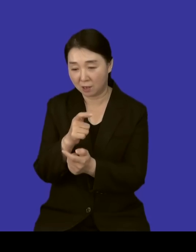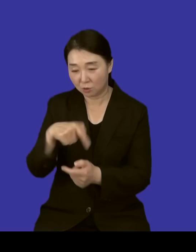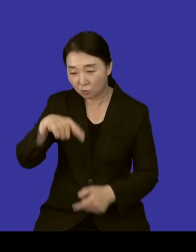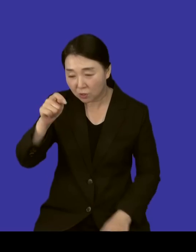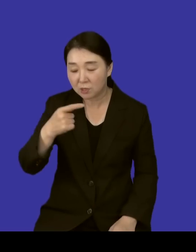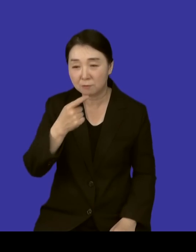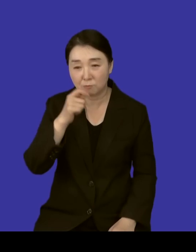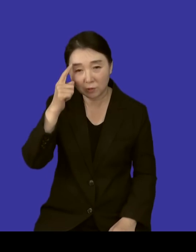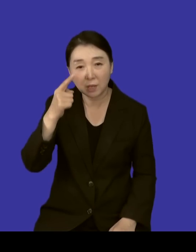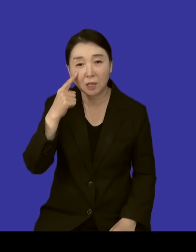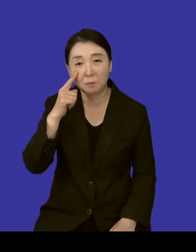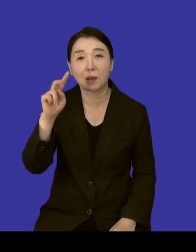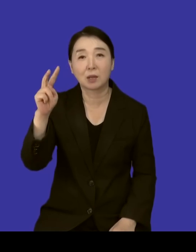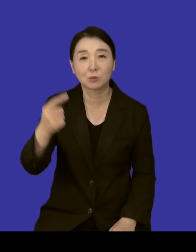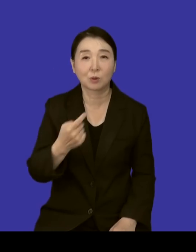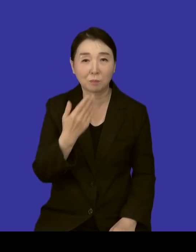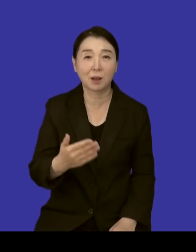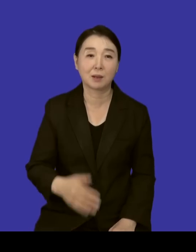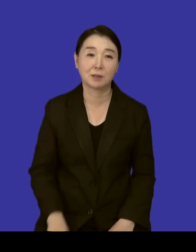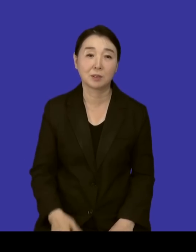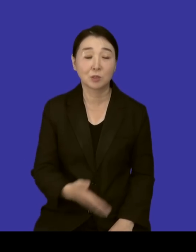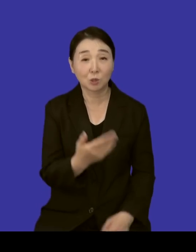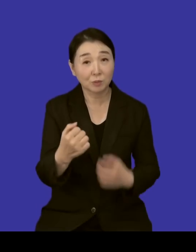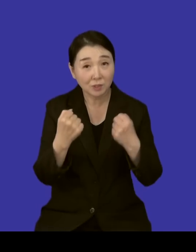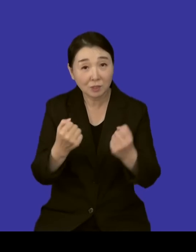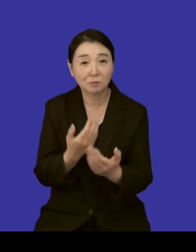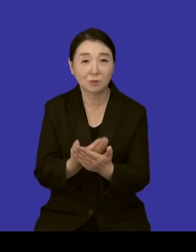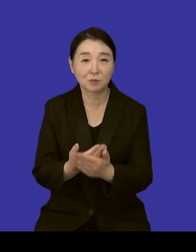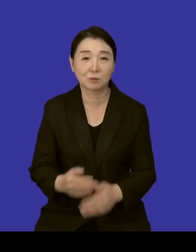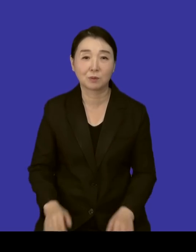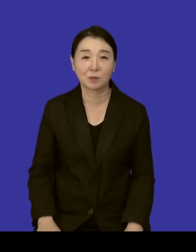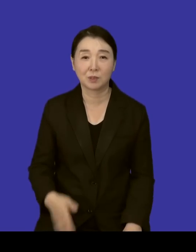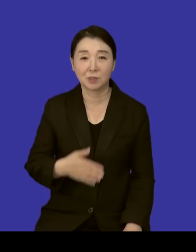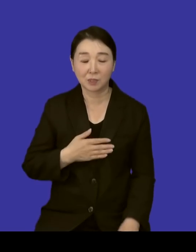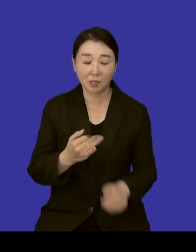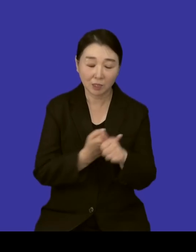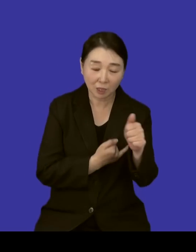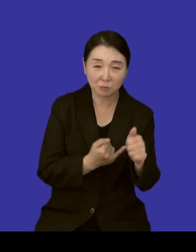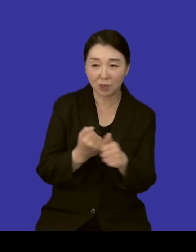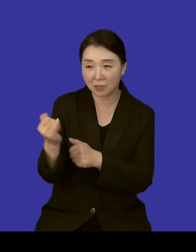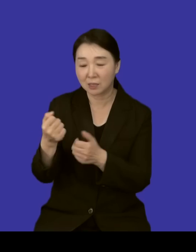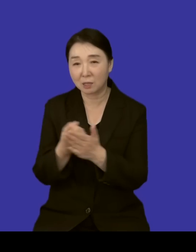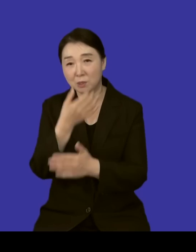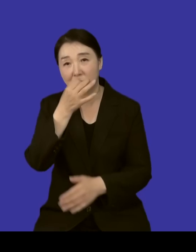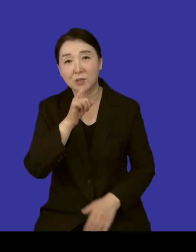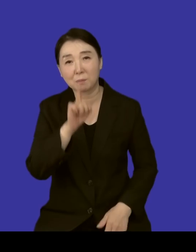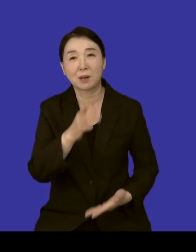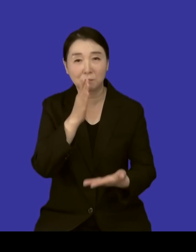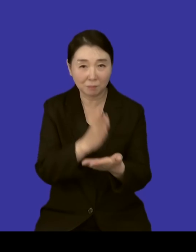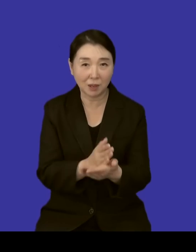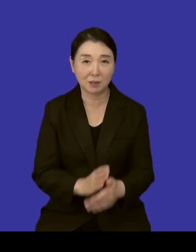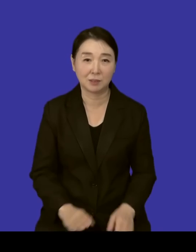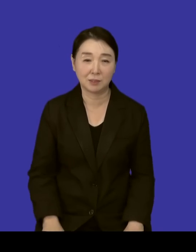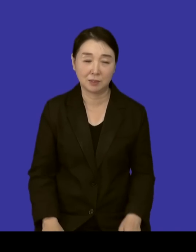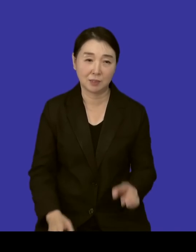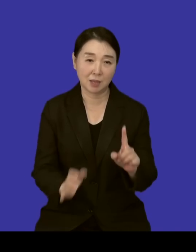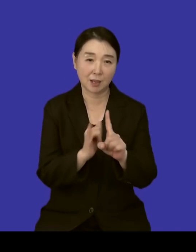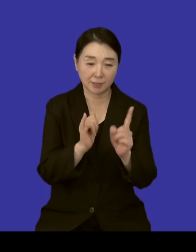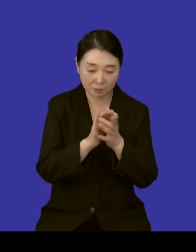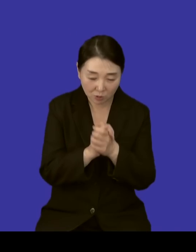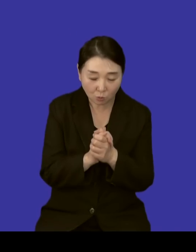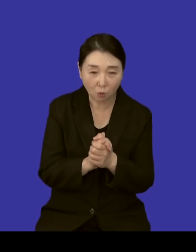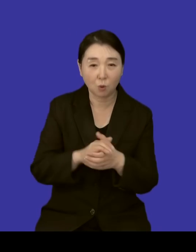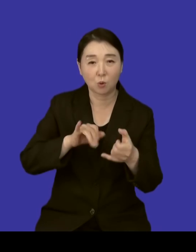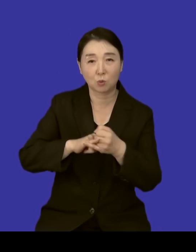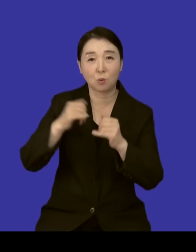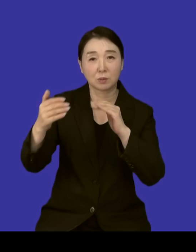반드시 돌이킬 줄 믿습니다. 아멘. 그러니까 여러분들 힘내시고 네. 내가 남편 때문에 아내 때문에 힘들다 그러지 마시고 한 사람의 기도를